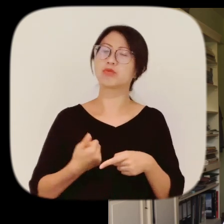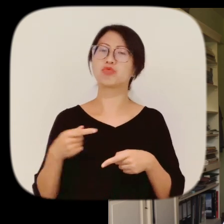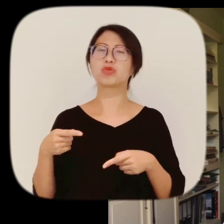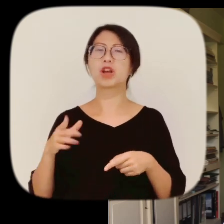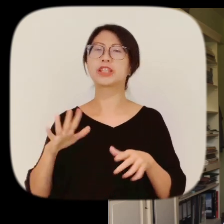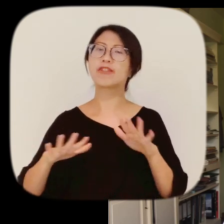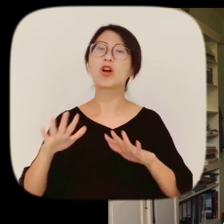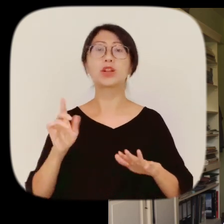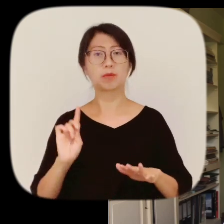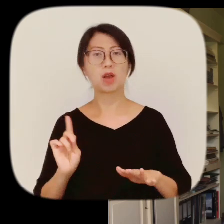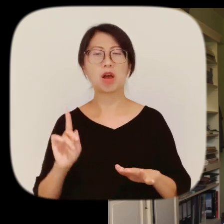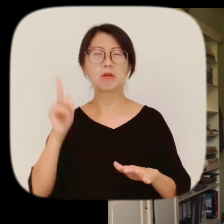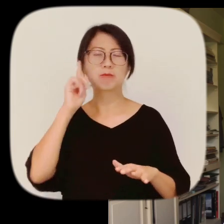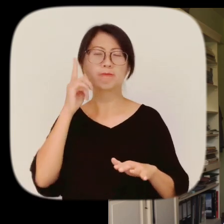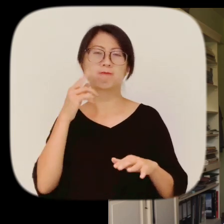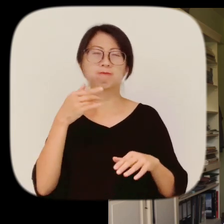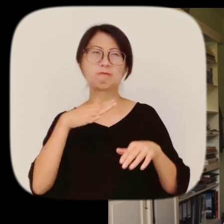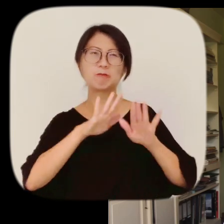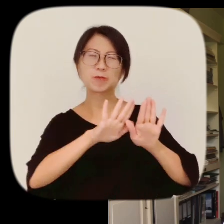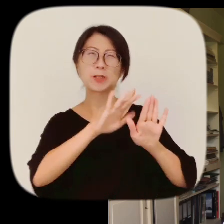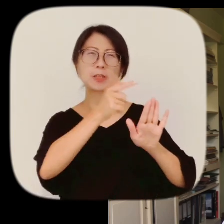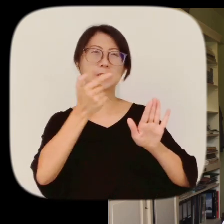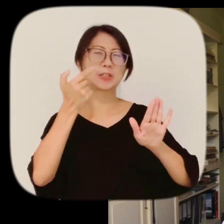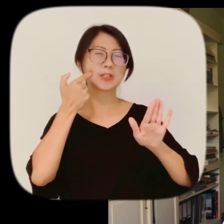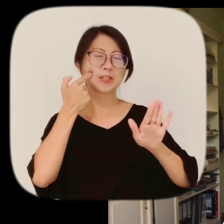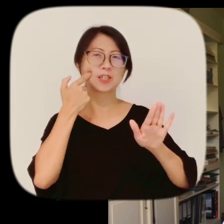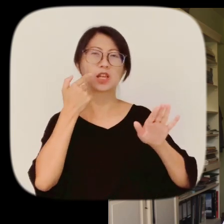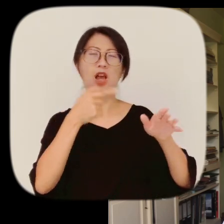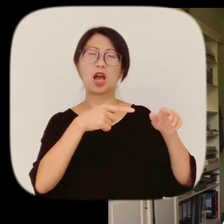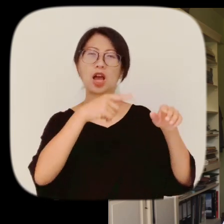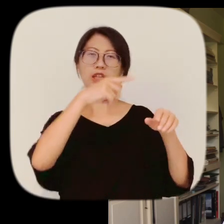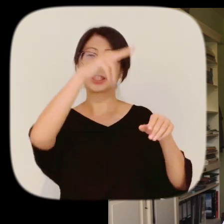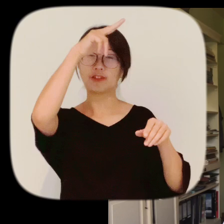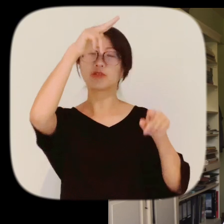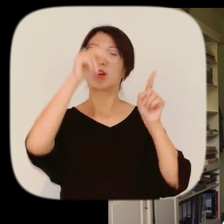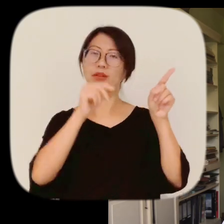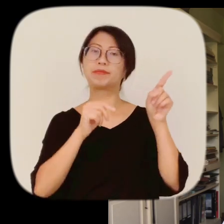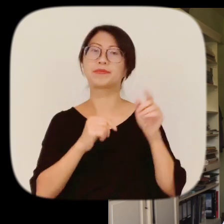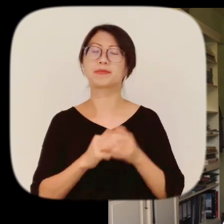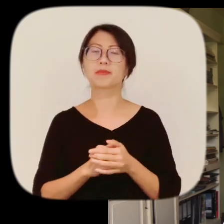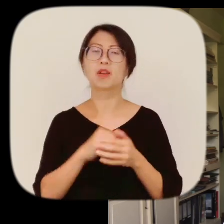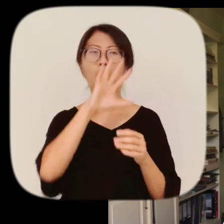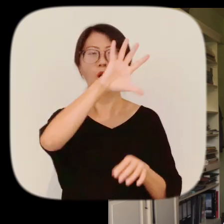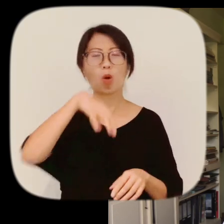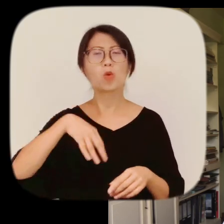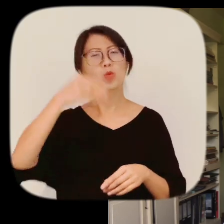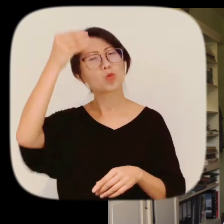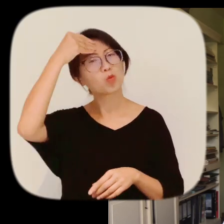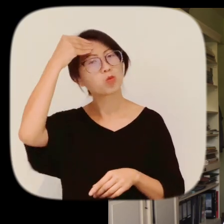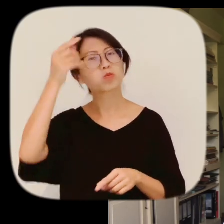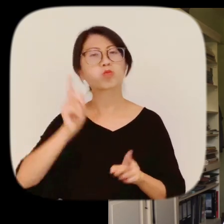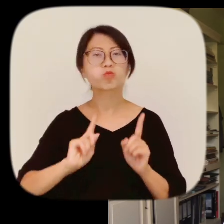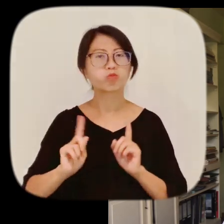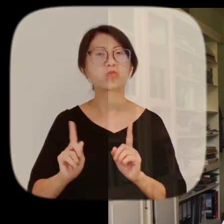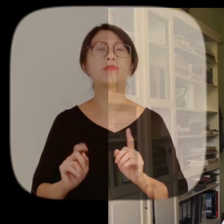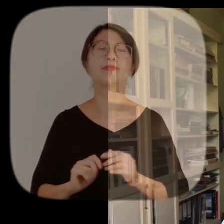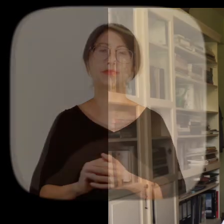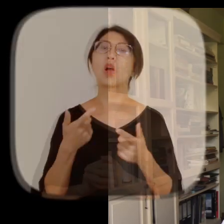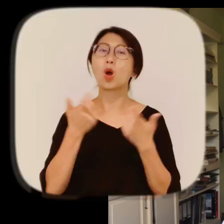truth在真城里面的生活去对抗这个专制看看有什么值得我们借鉴的